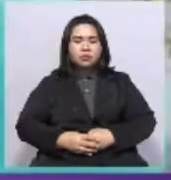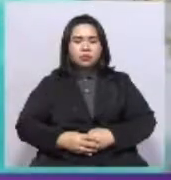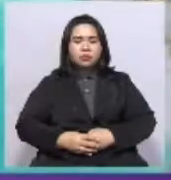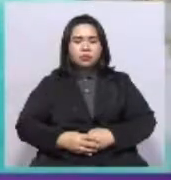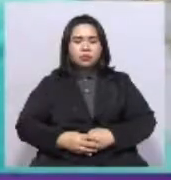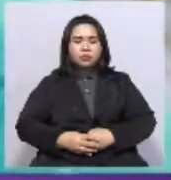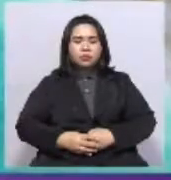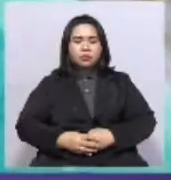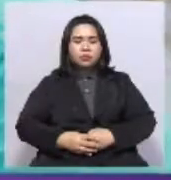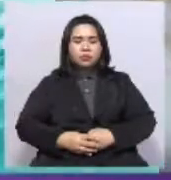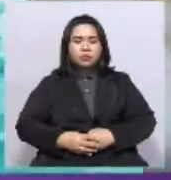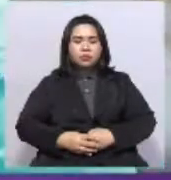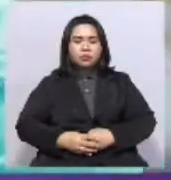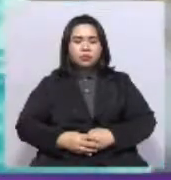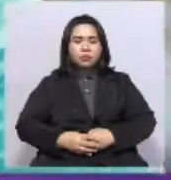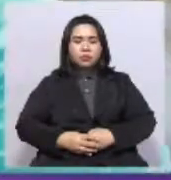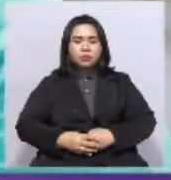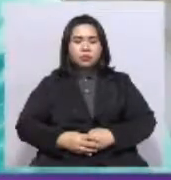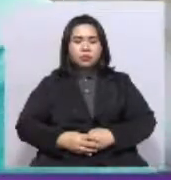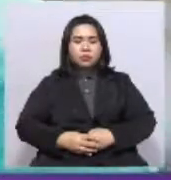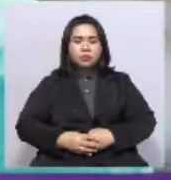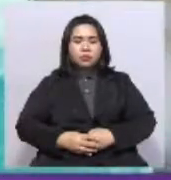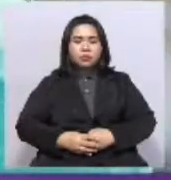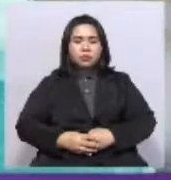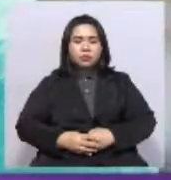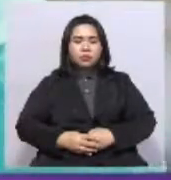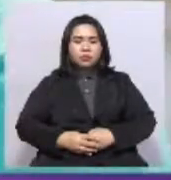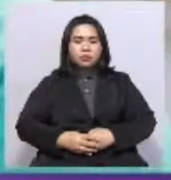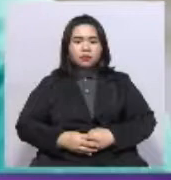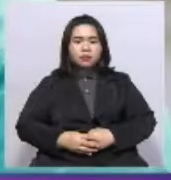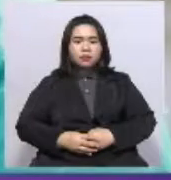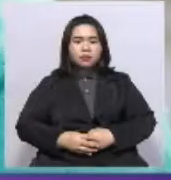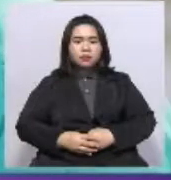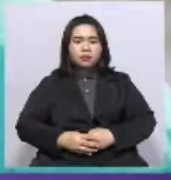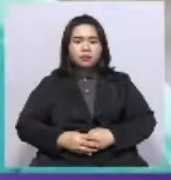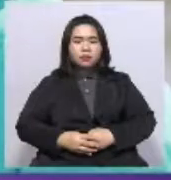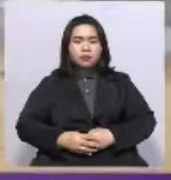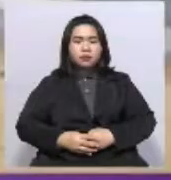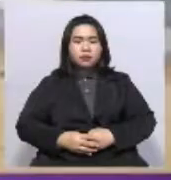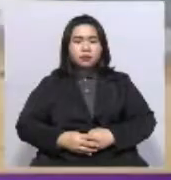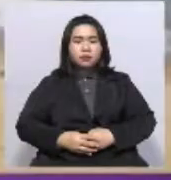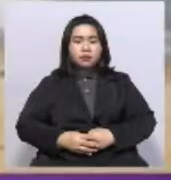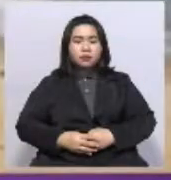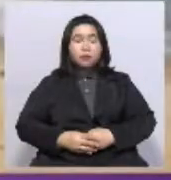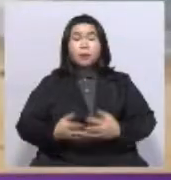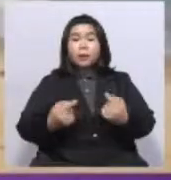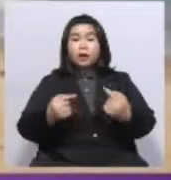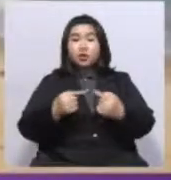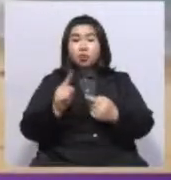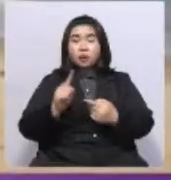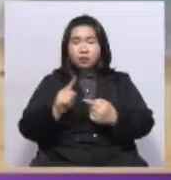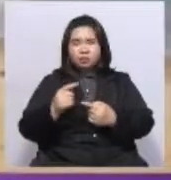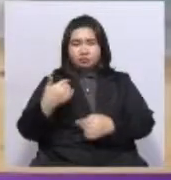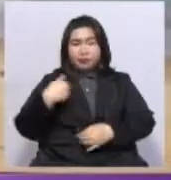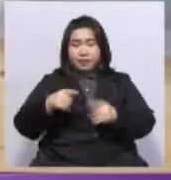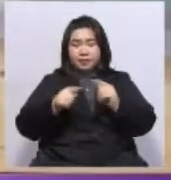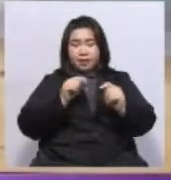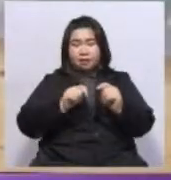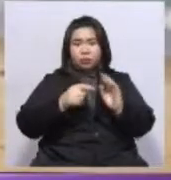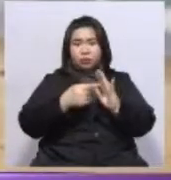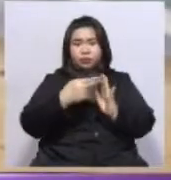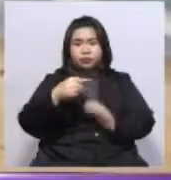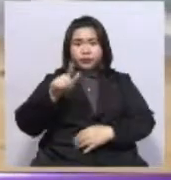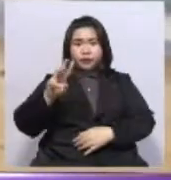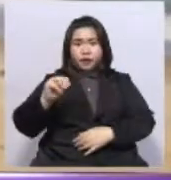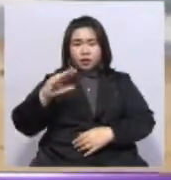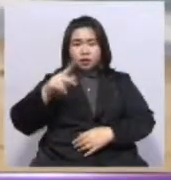ต่ที่เกิดตาลุสมีเลเกิดที่บุรีดินก็มันงอกไป ด้วยสภาพโดยรอบของตำบลแหลมโพเป็นพื้น